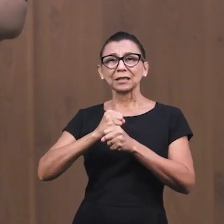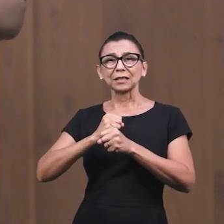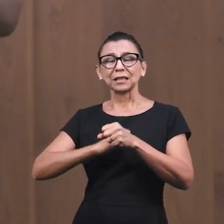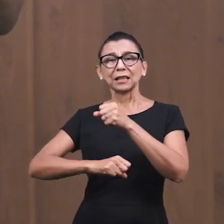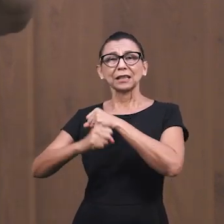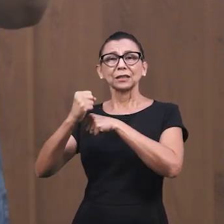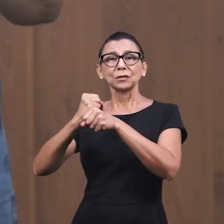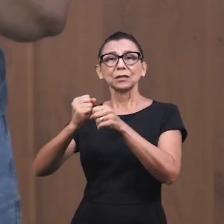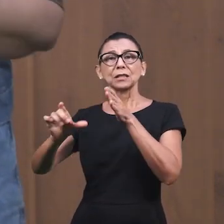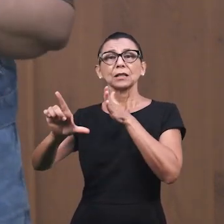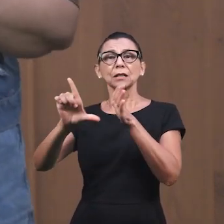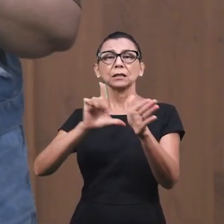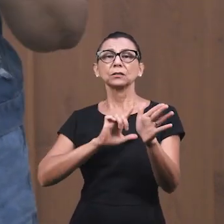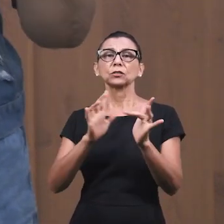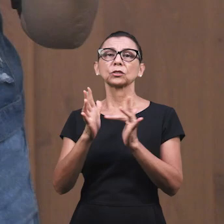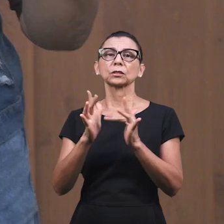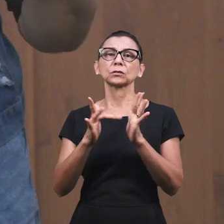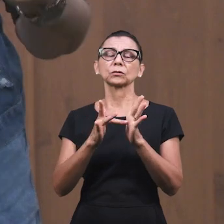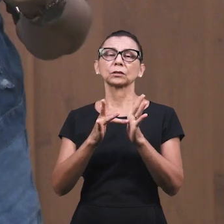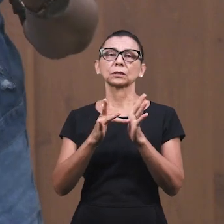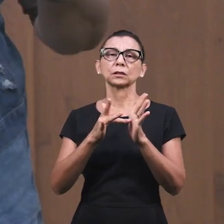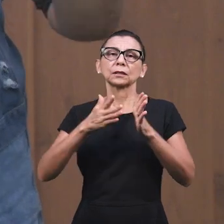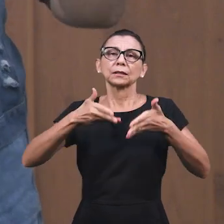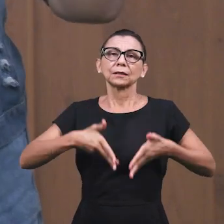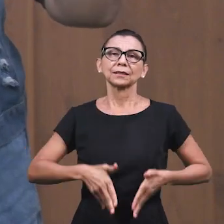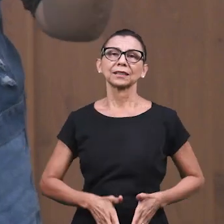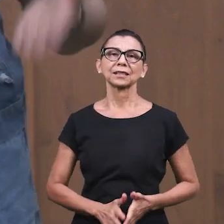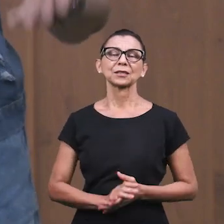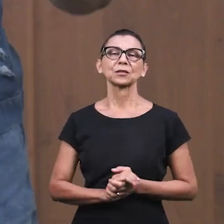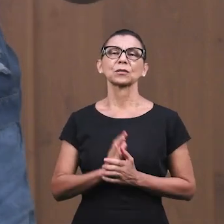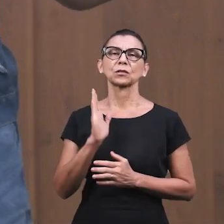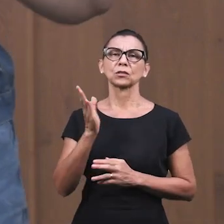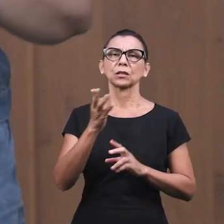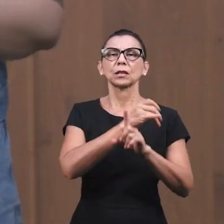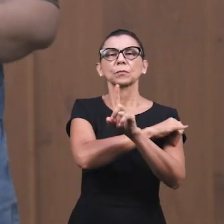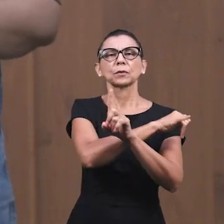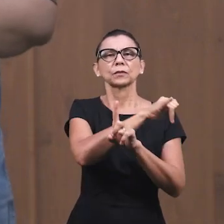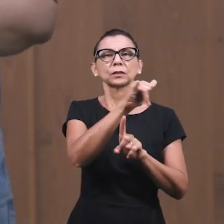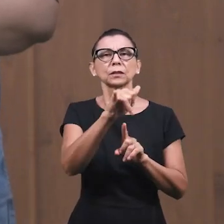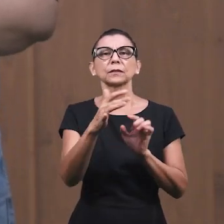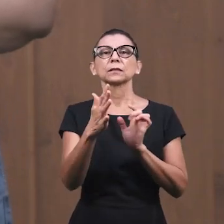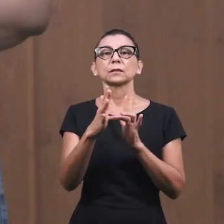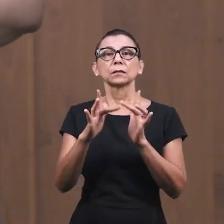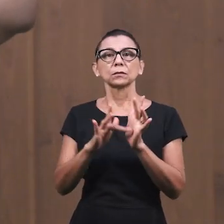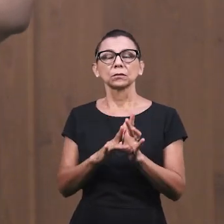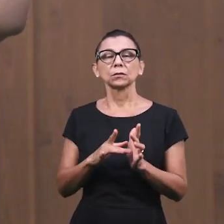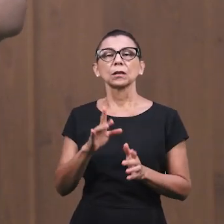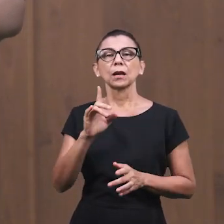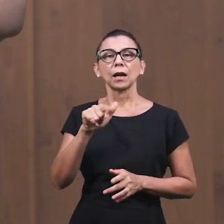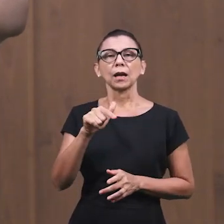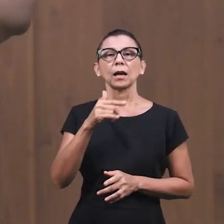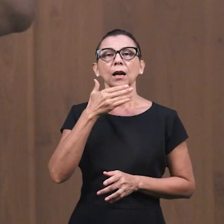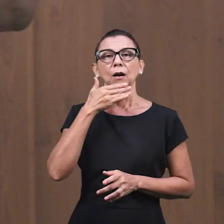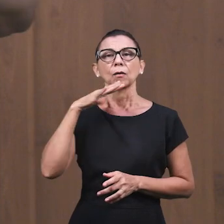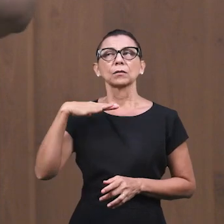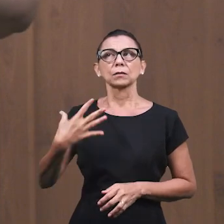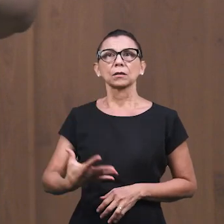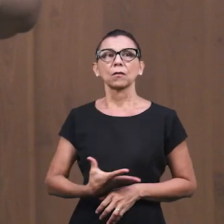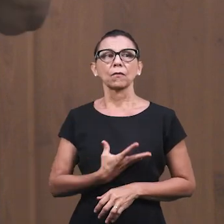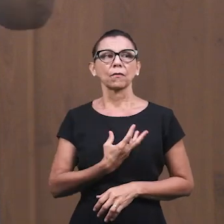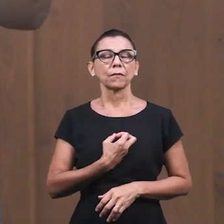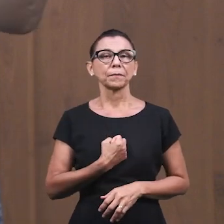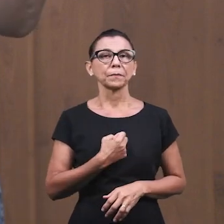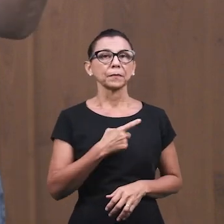donc vers 700 ans avant que Jésus soit né, il prophétisait déjà que Jésus est notre sauveur. Et la Bible nous